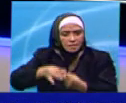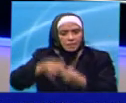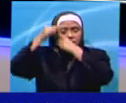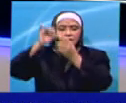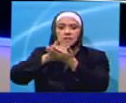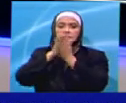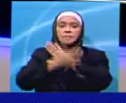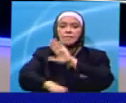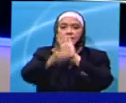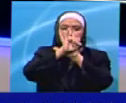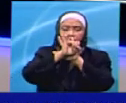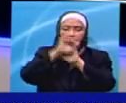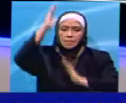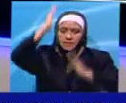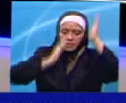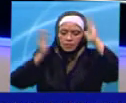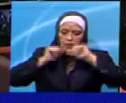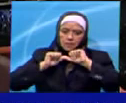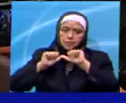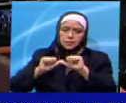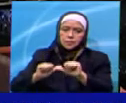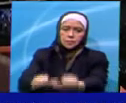Malaysia terus utuh.